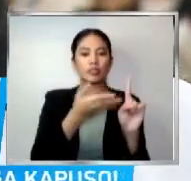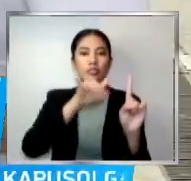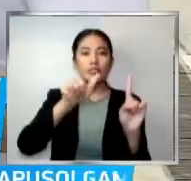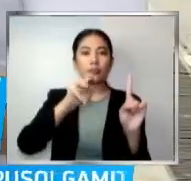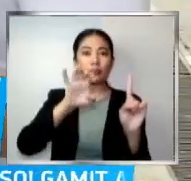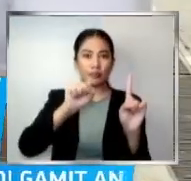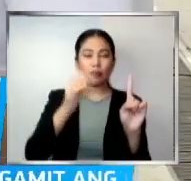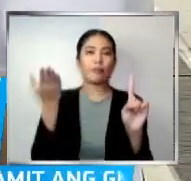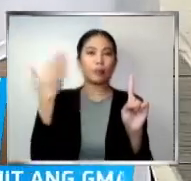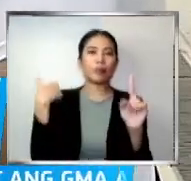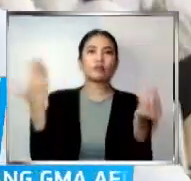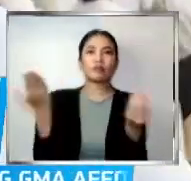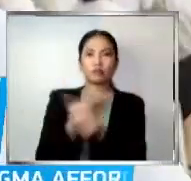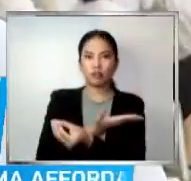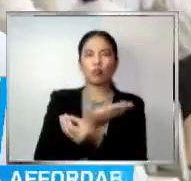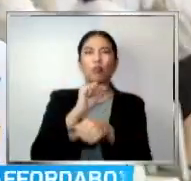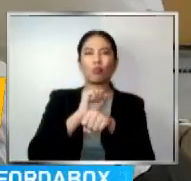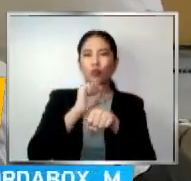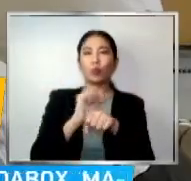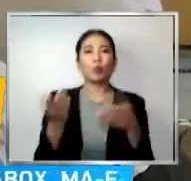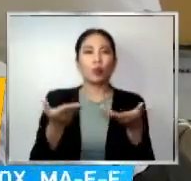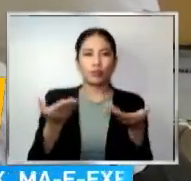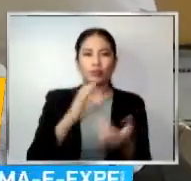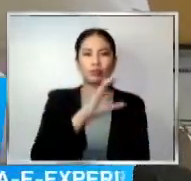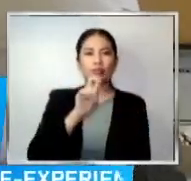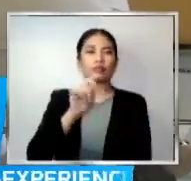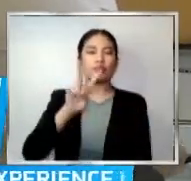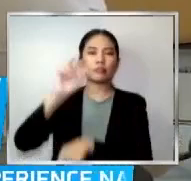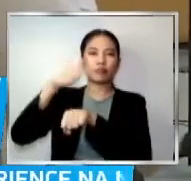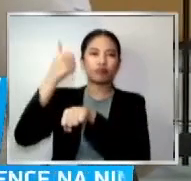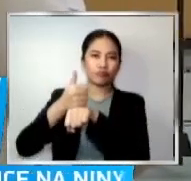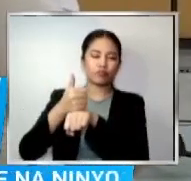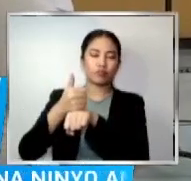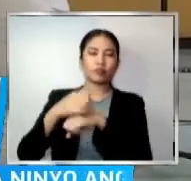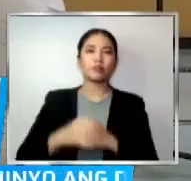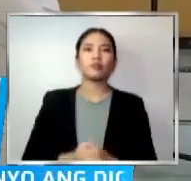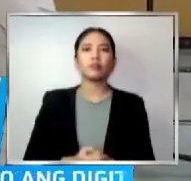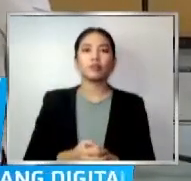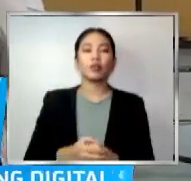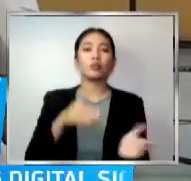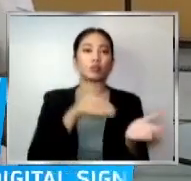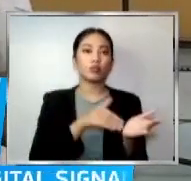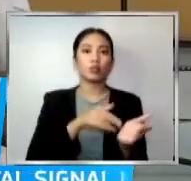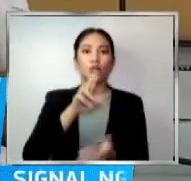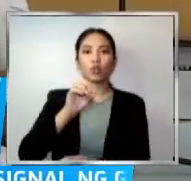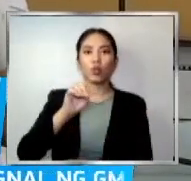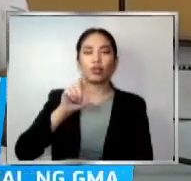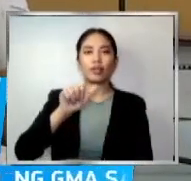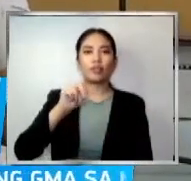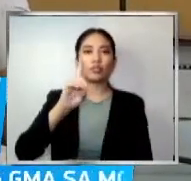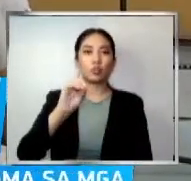trabaho bilang CCTV installer. Nasaan ang punang loob? Ayon kay Dr. Rolando Cruz, tagapamahala ng Quezon City Epidemiology